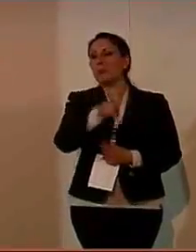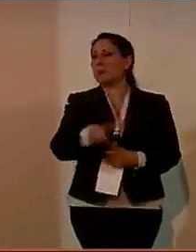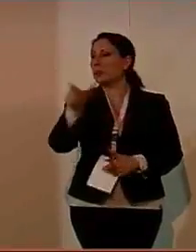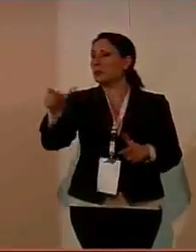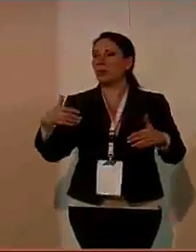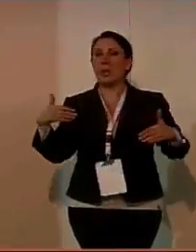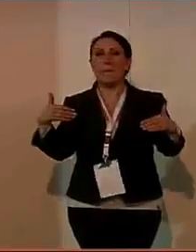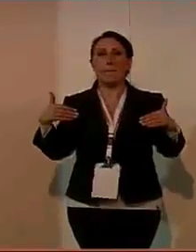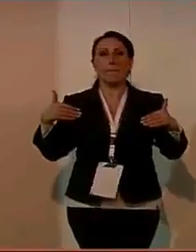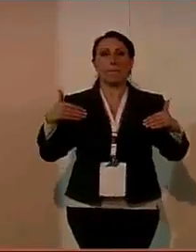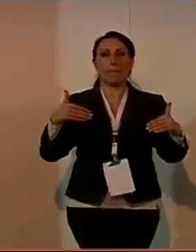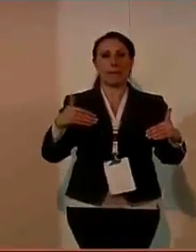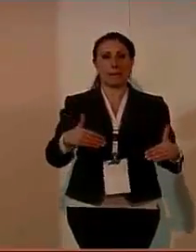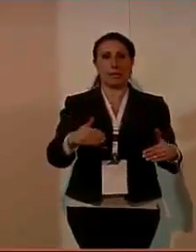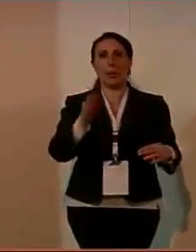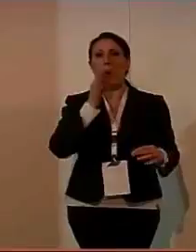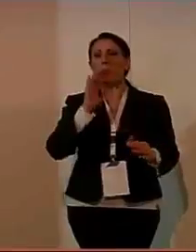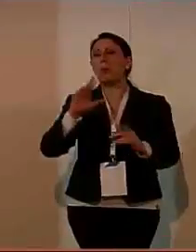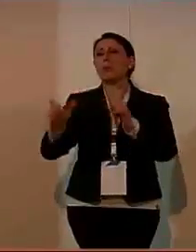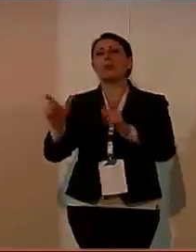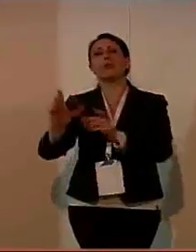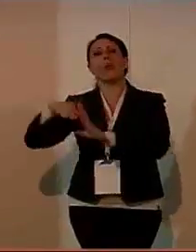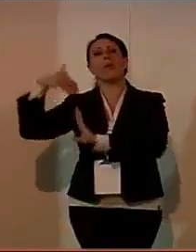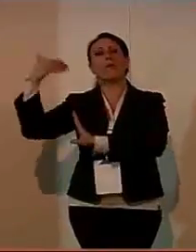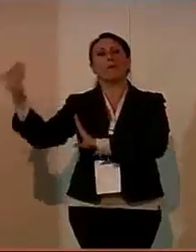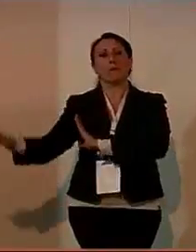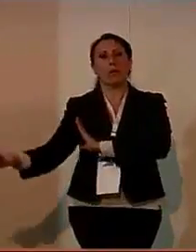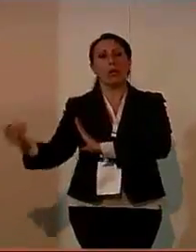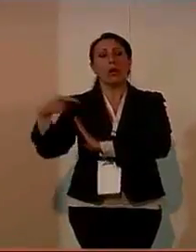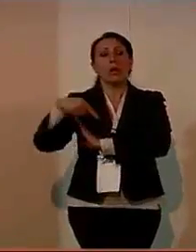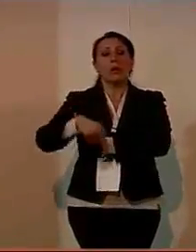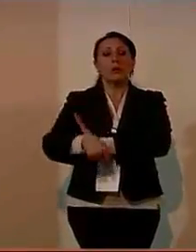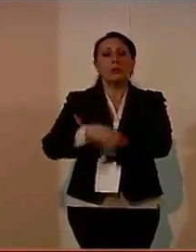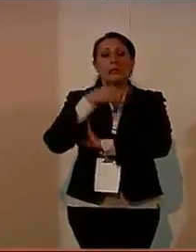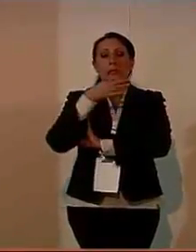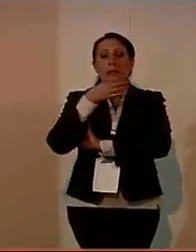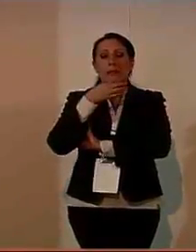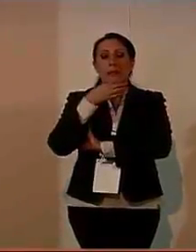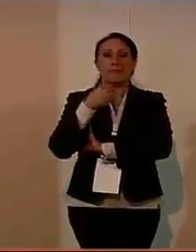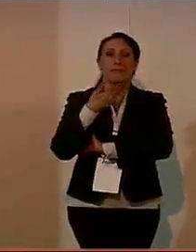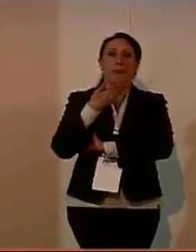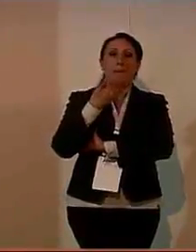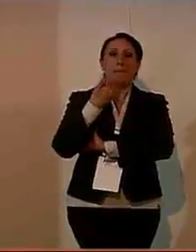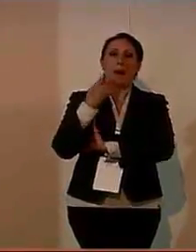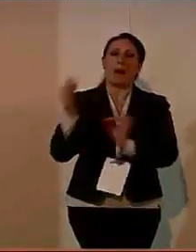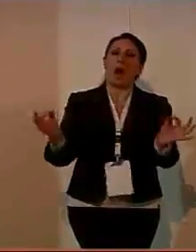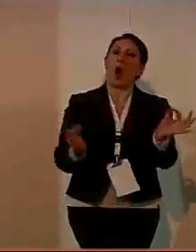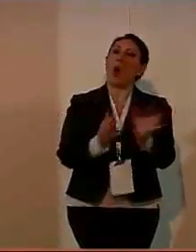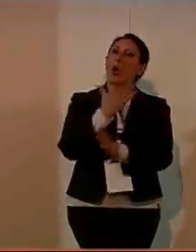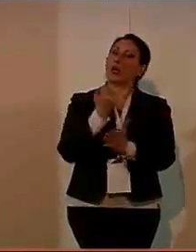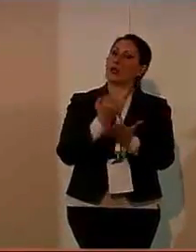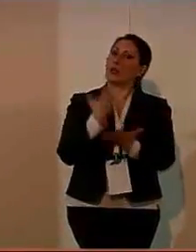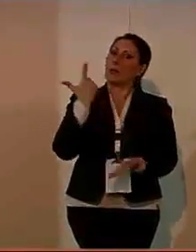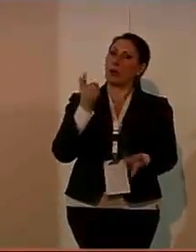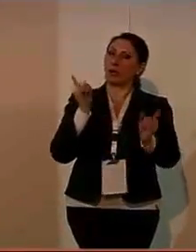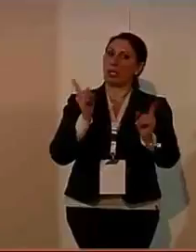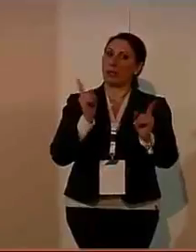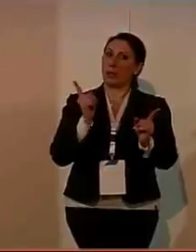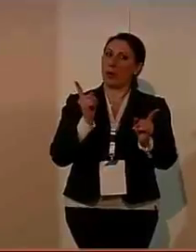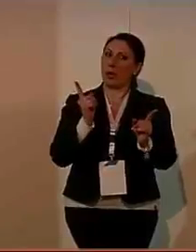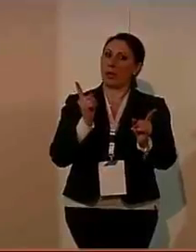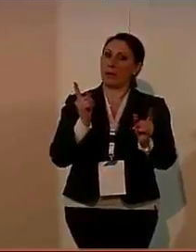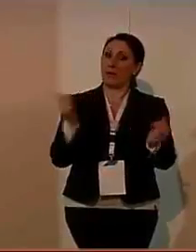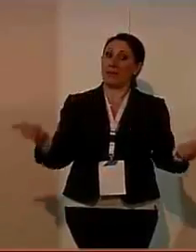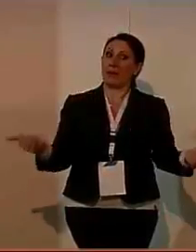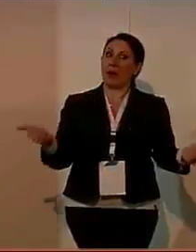e chi oggi qui non c'è più abbiamo mancato l'appuntamento fondamentale che era quello con un cambio